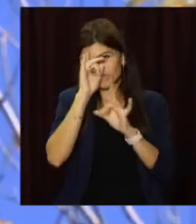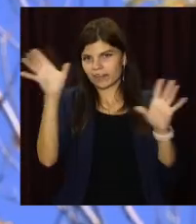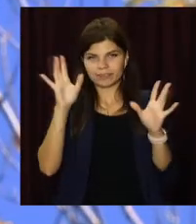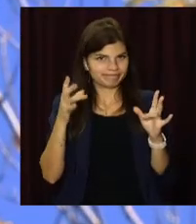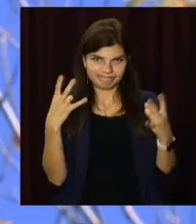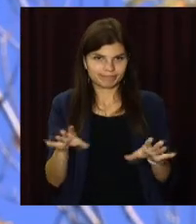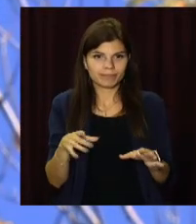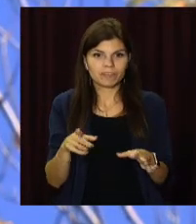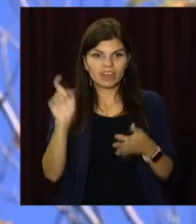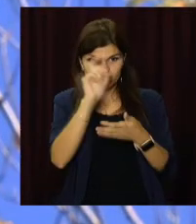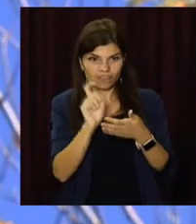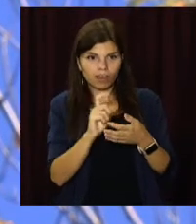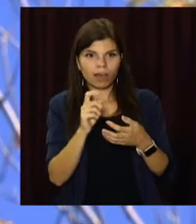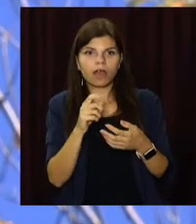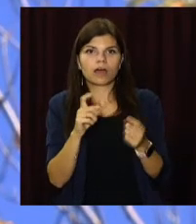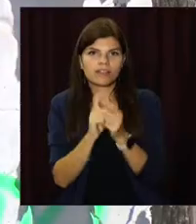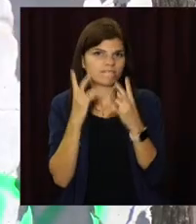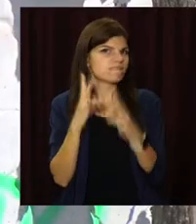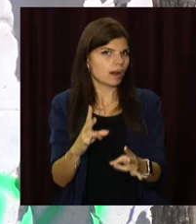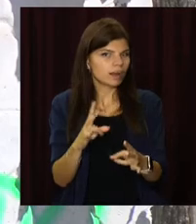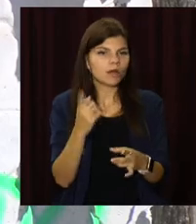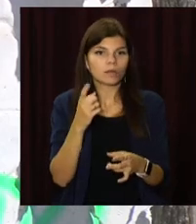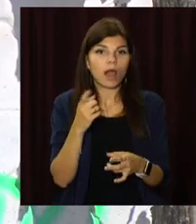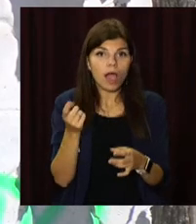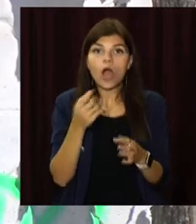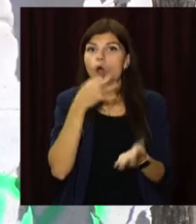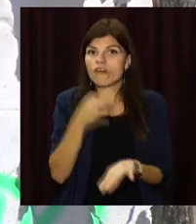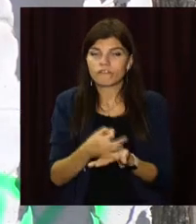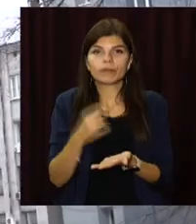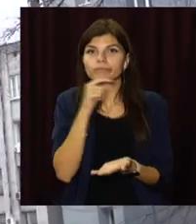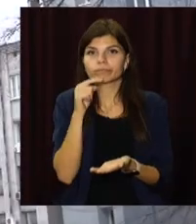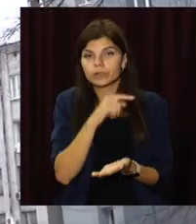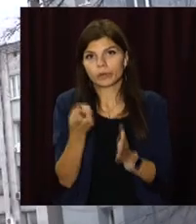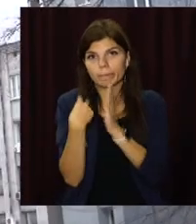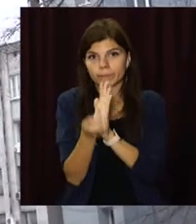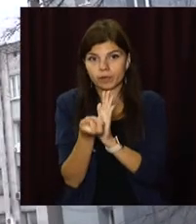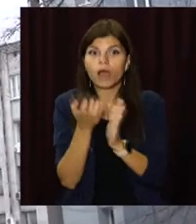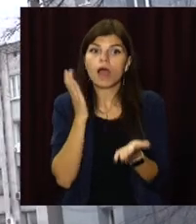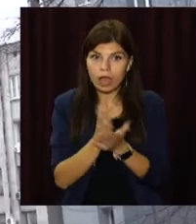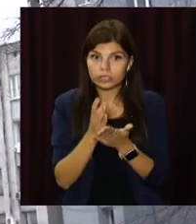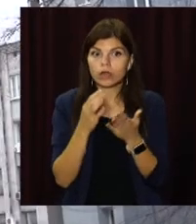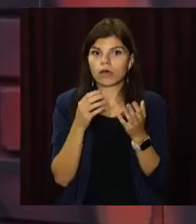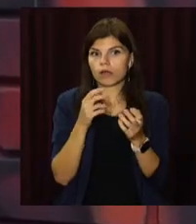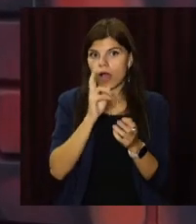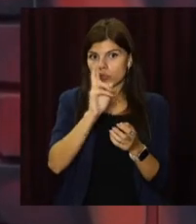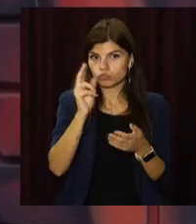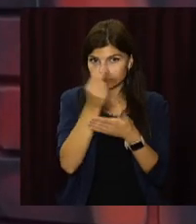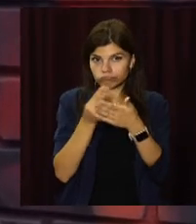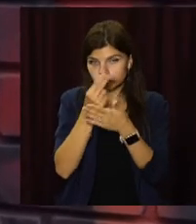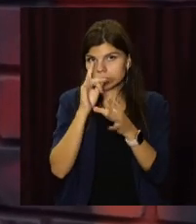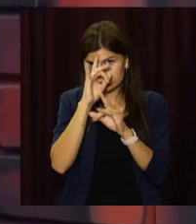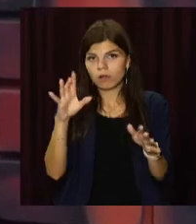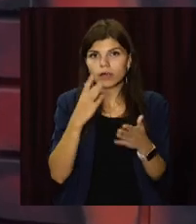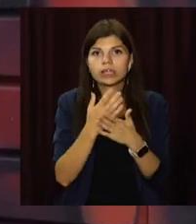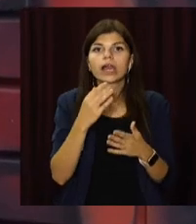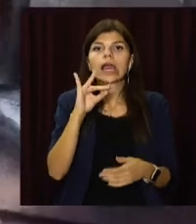таким чином наносять шкоду. І аби уникнути відповідальності, ховаються. Але у багатьох авторів є відкриті акаунти в соціальних мережах. Один із відомих